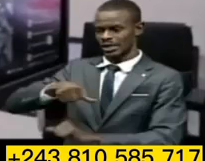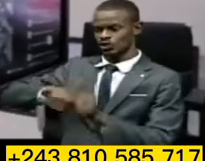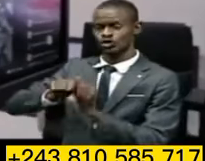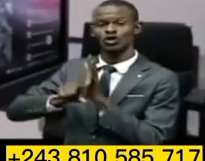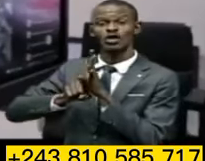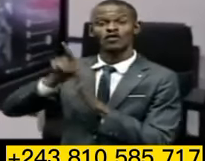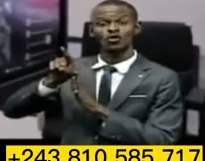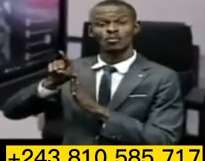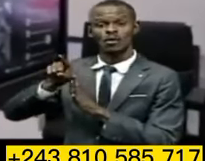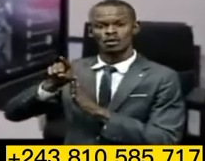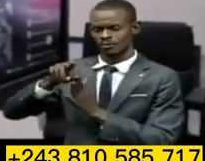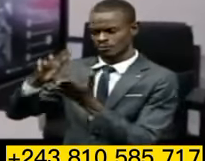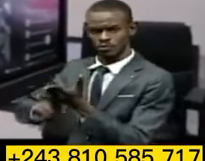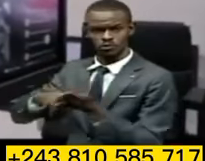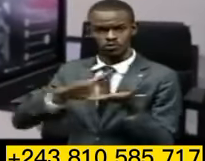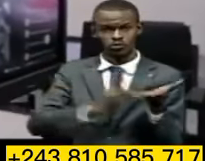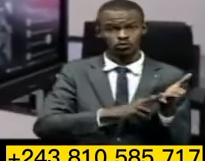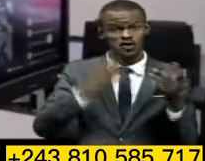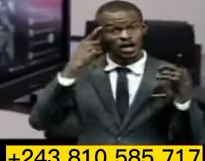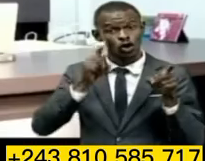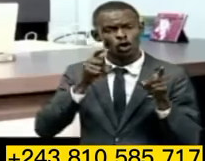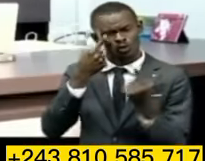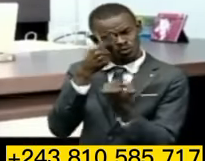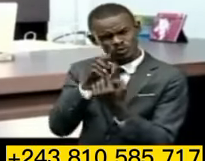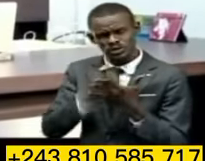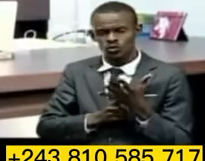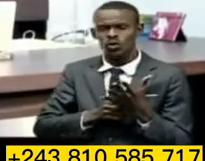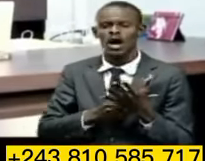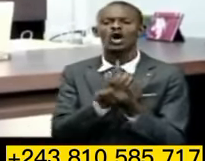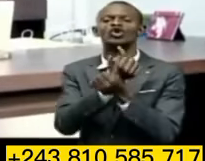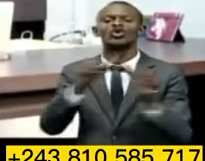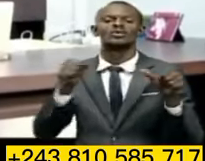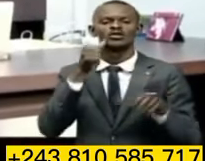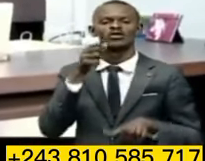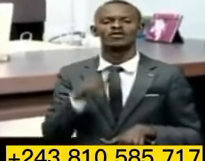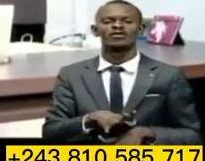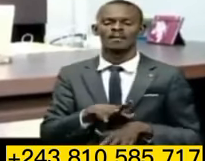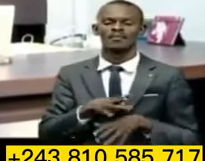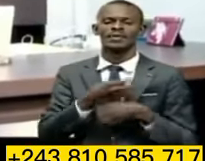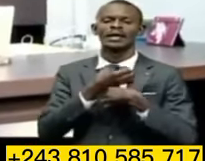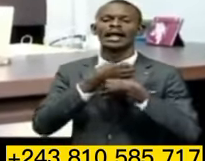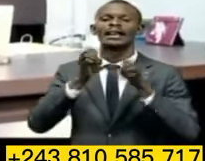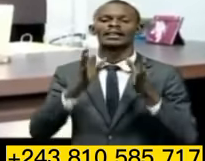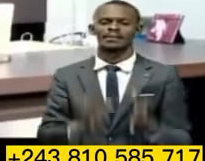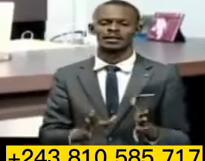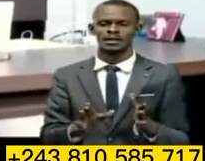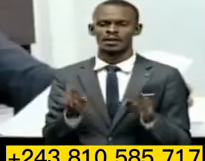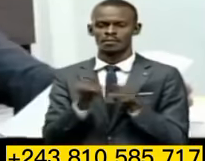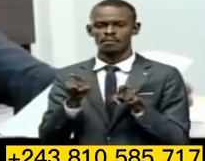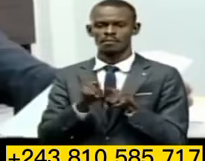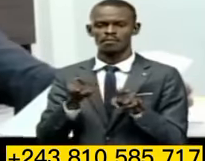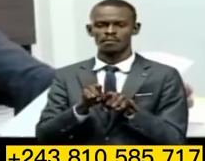du Congo au titre du projet d'autonomisation des femmes d'entrepreneurs et mise à niveau des PME pour la